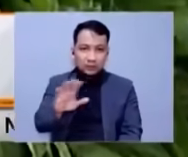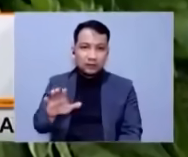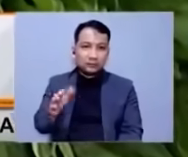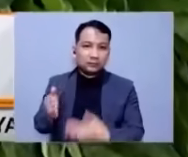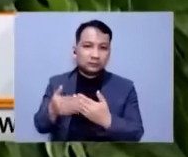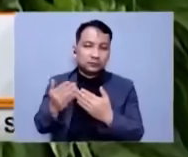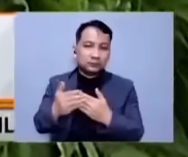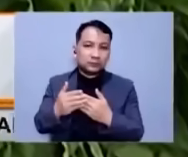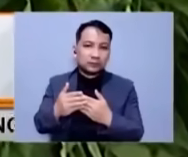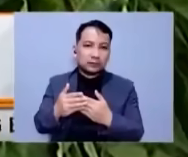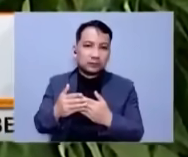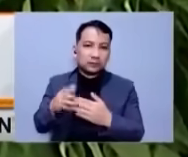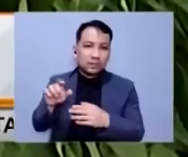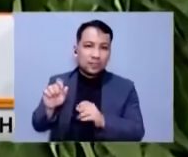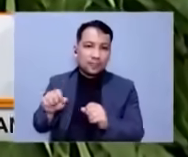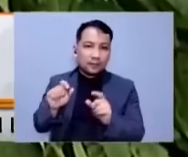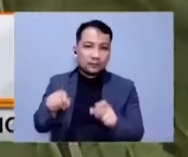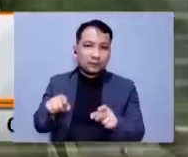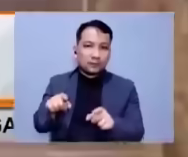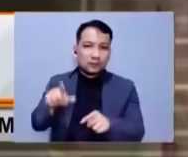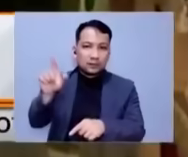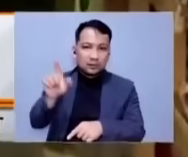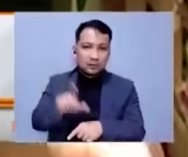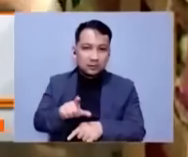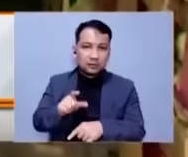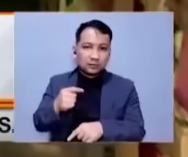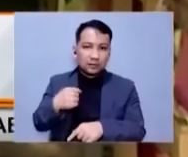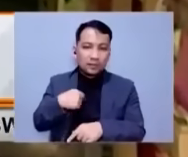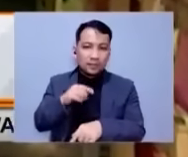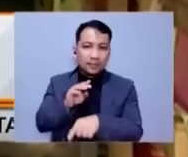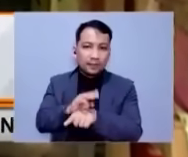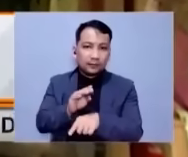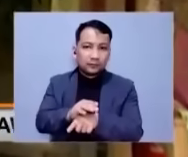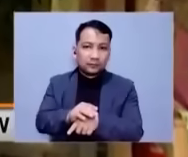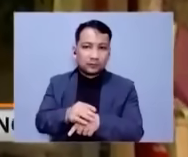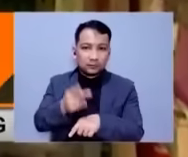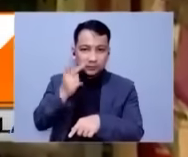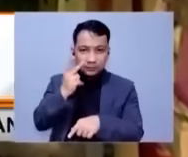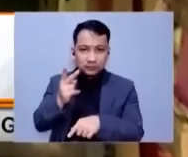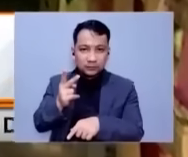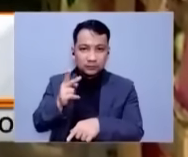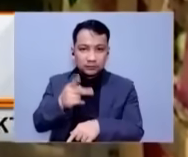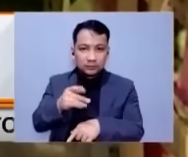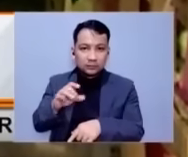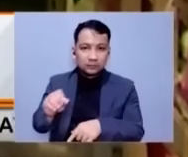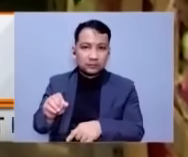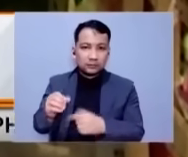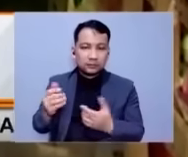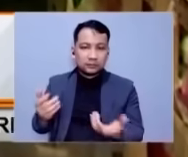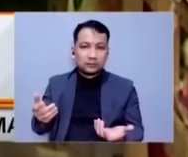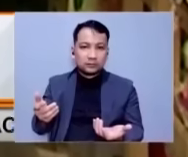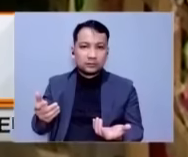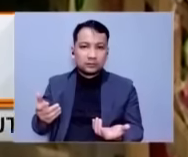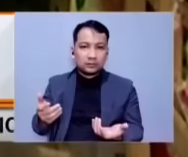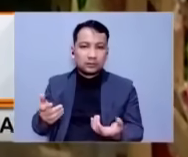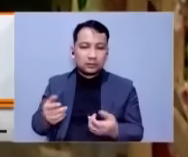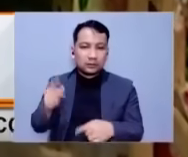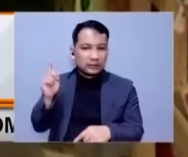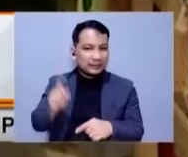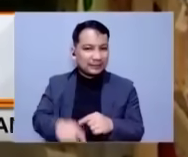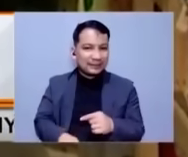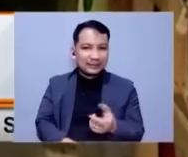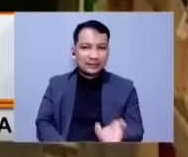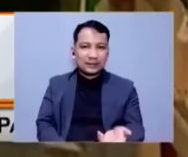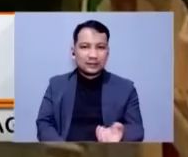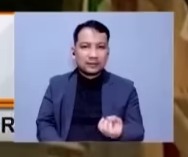malantang paninda niya. Luging-lugi talaga yung mga negosyo. So, katulad po, ayun po yung kangkong namin sa loob, wala po. Halos marami